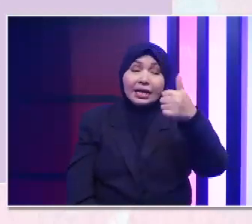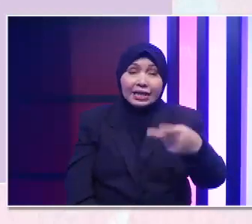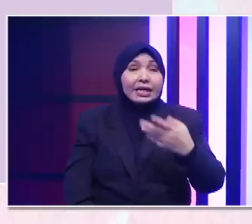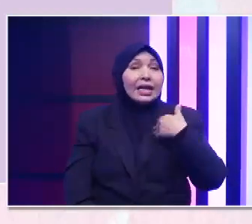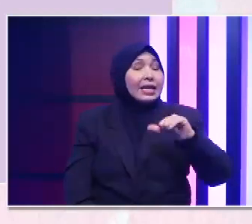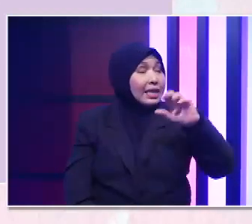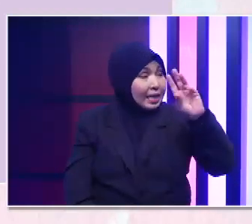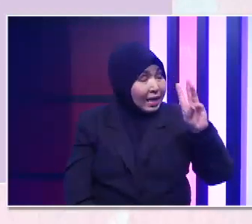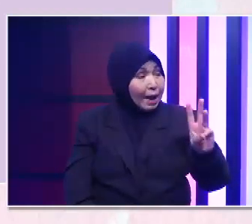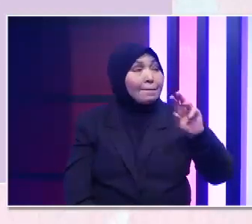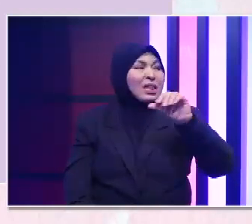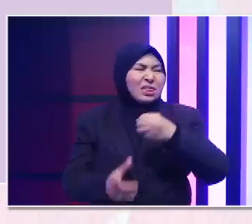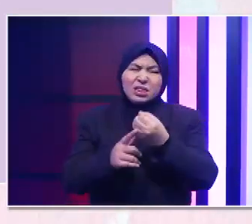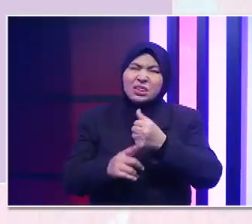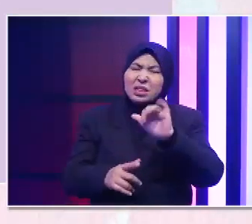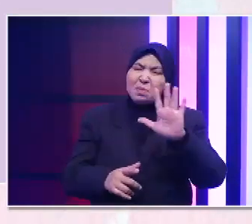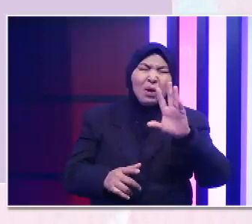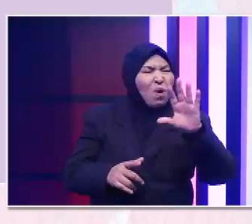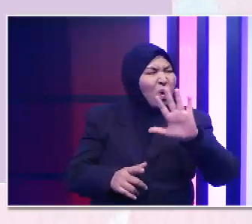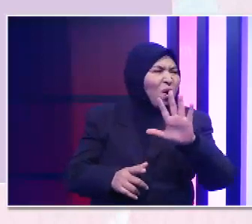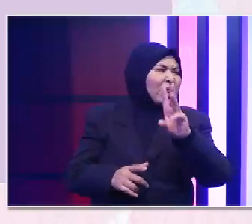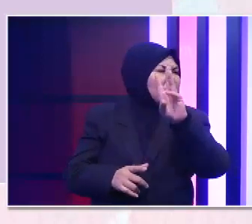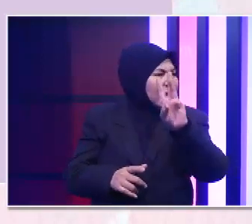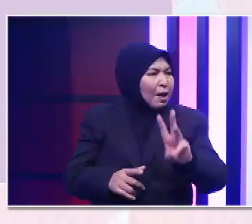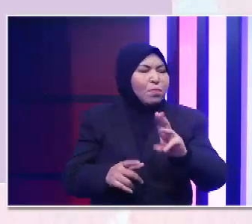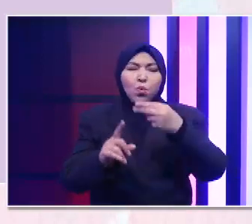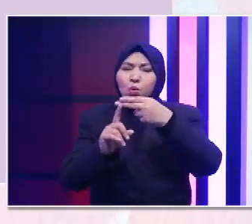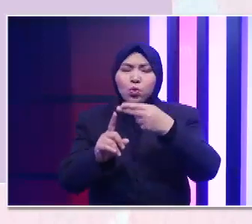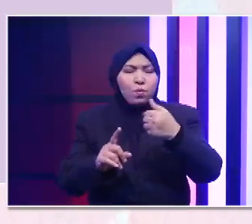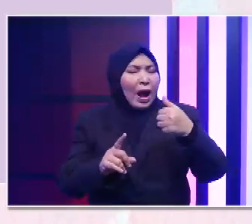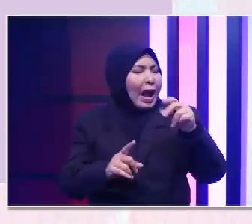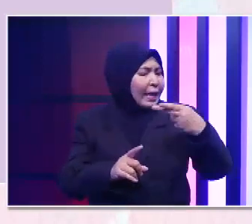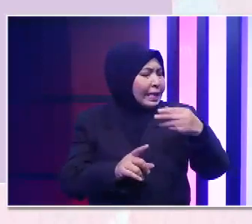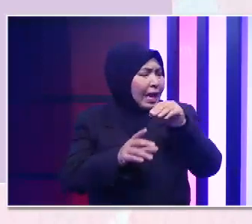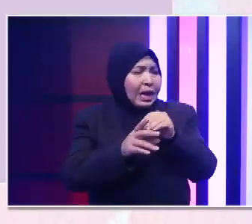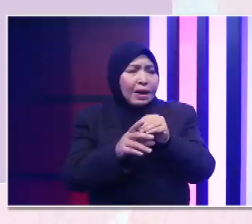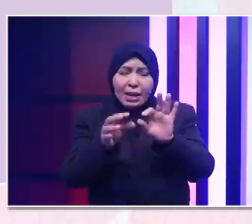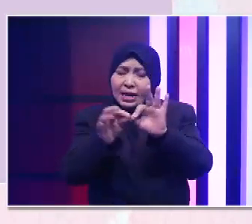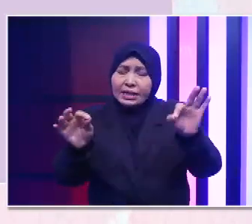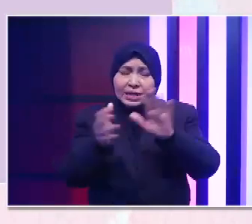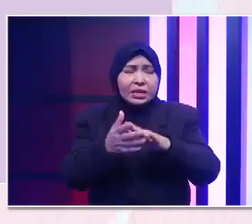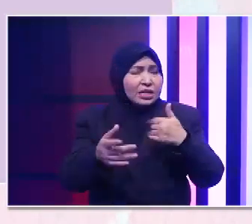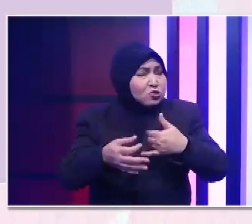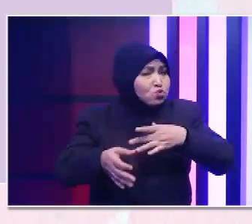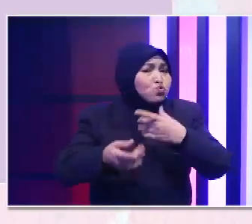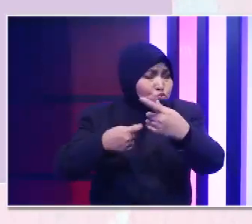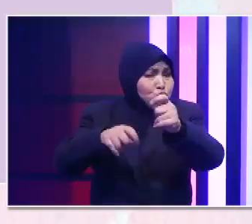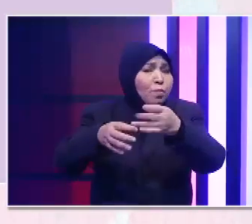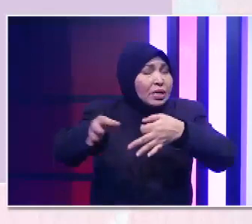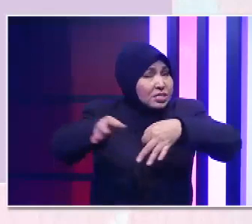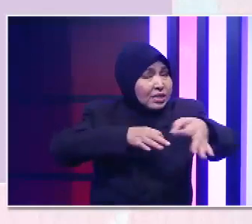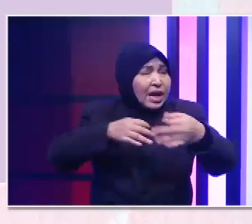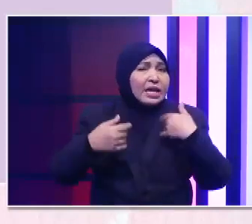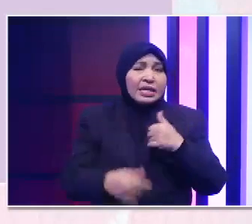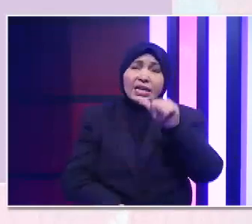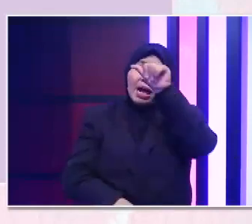5656 huruf dalam potongan Ayah ini so kita coba jelaskan ada airnya berbaris di di di